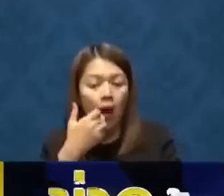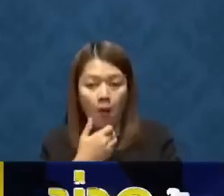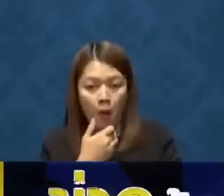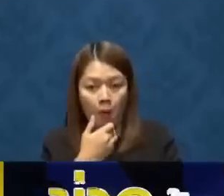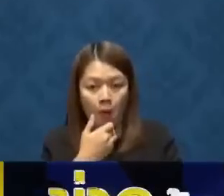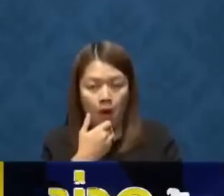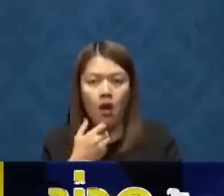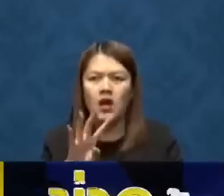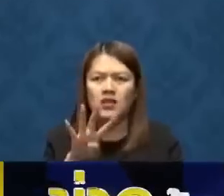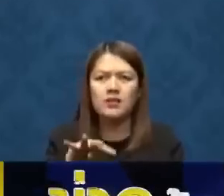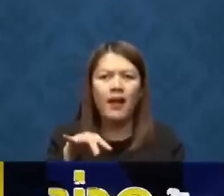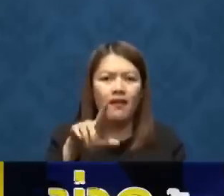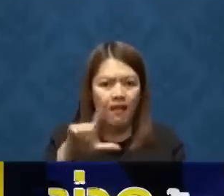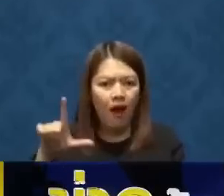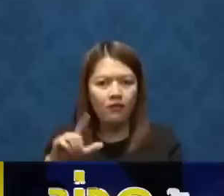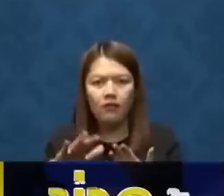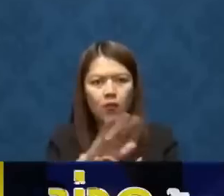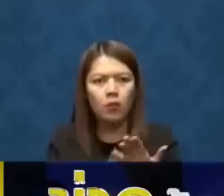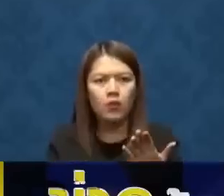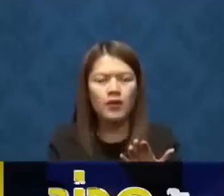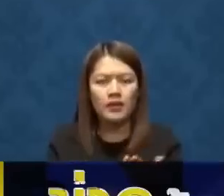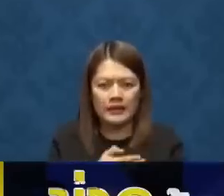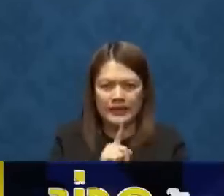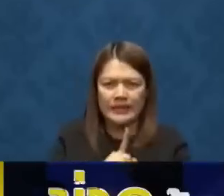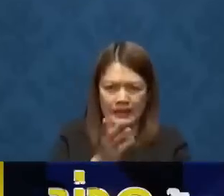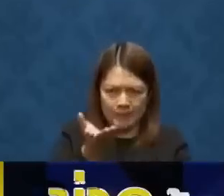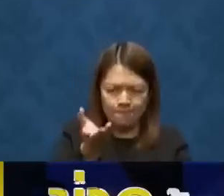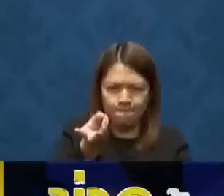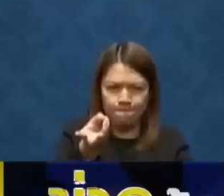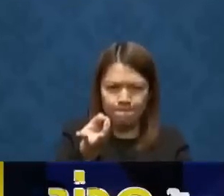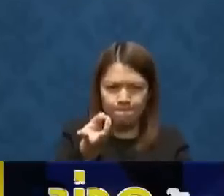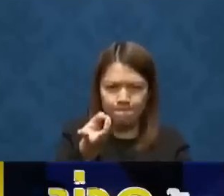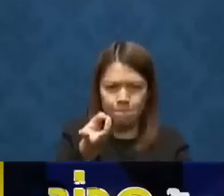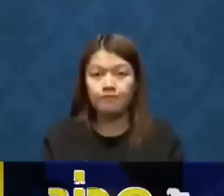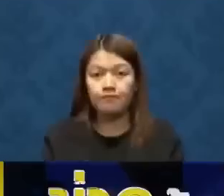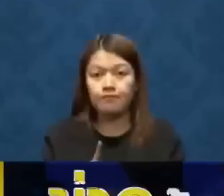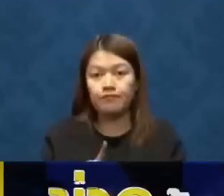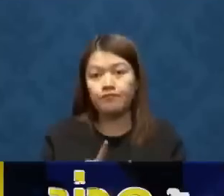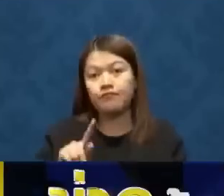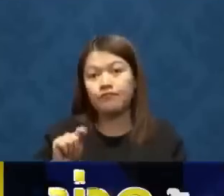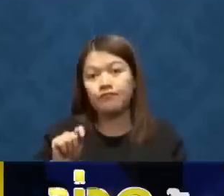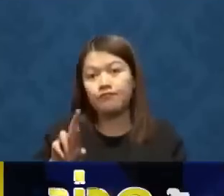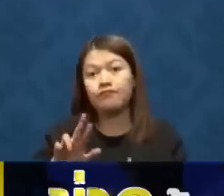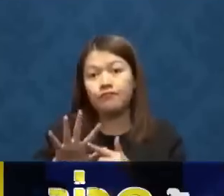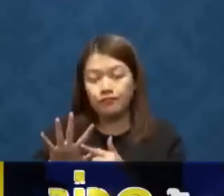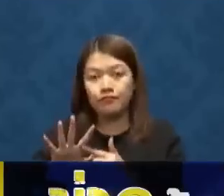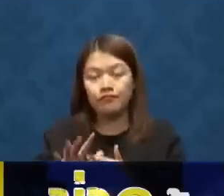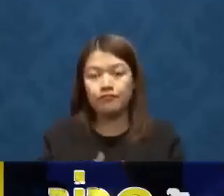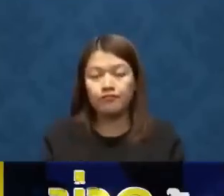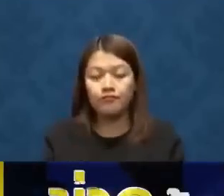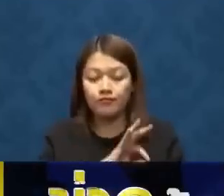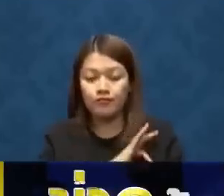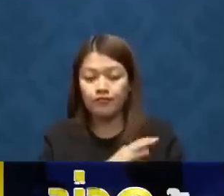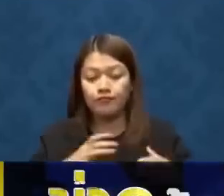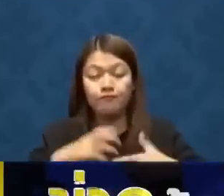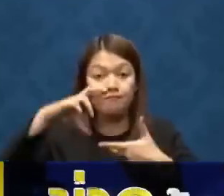จากนั้นค่ะคุณสุภชัยก็เลยบอกว่าอย่าเอาเรื่องที่ยังไม่ชัดเจนเนี่ยเรื่องที่ยังไม่เป็นทางการมาอภิปรายให้มันเสียเวล